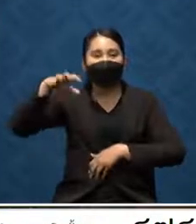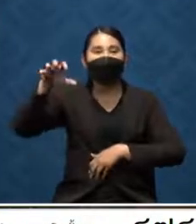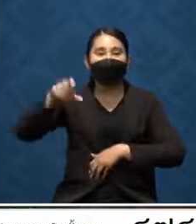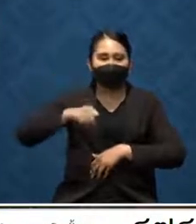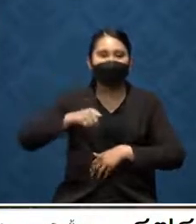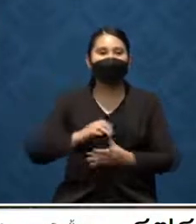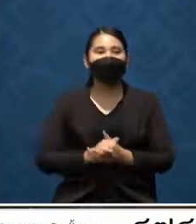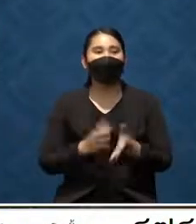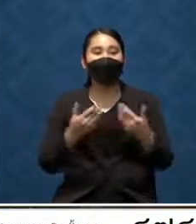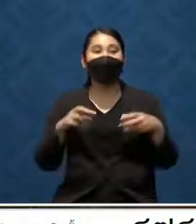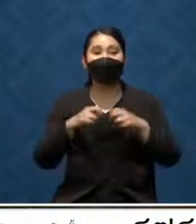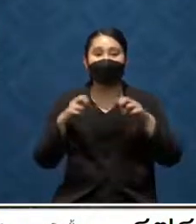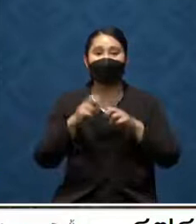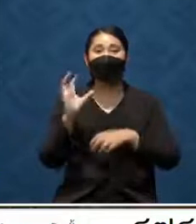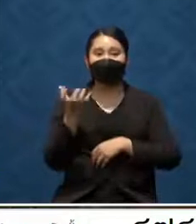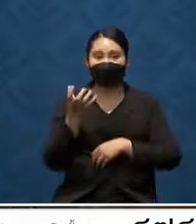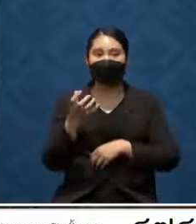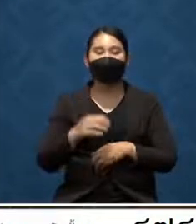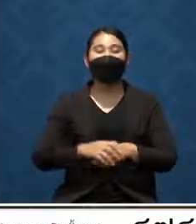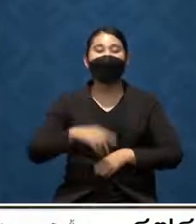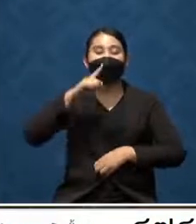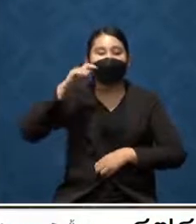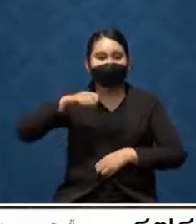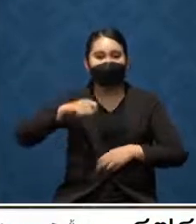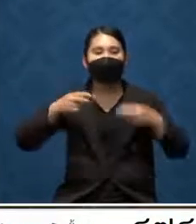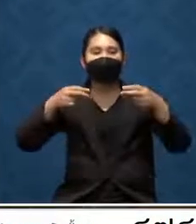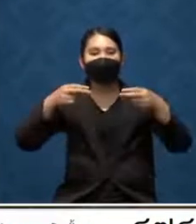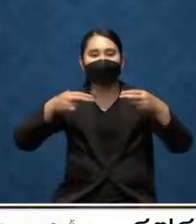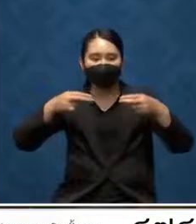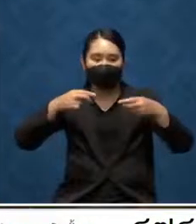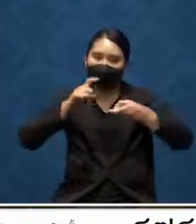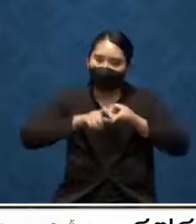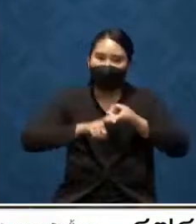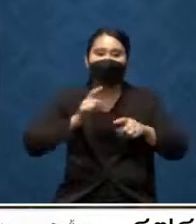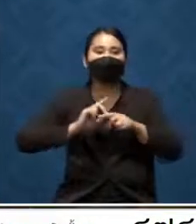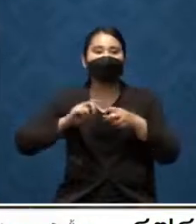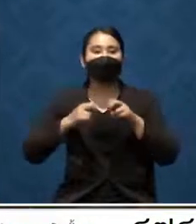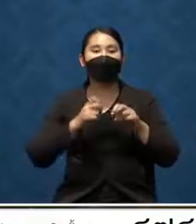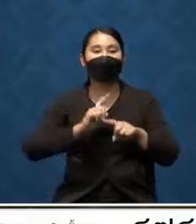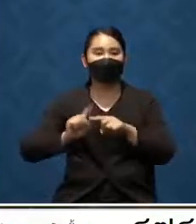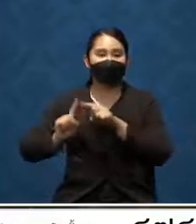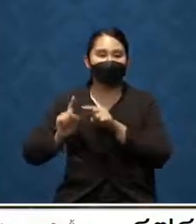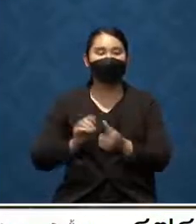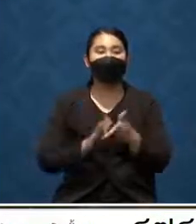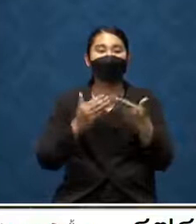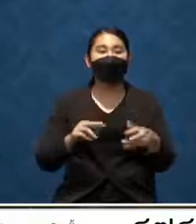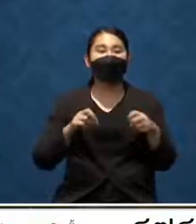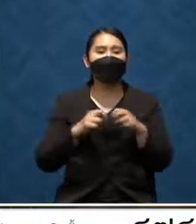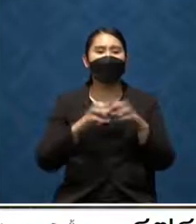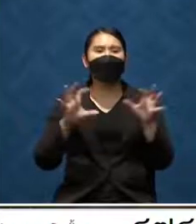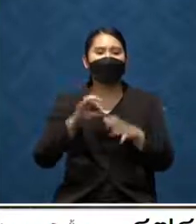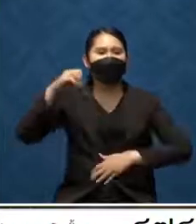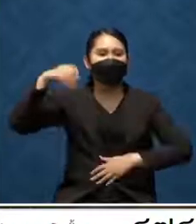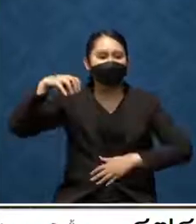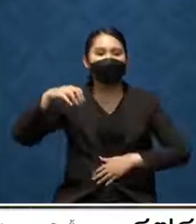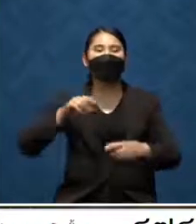อมีฯกฤษณตง Blaหอ Alistische Ukraine ต้นหรอ obsess configure ปัหาตๆทเกิดขึ้นและมปัหาเกวกับดใล